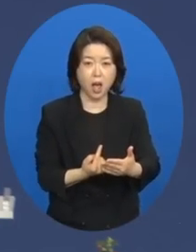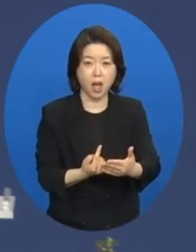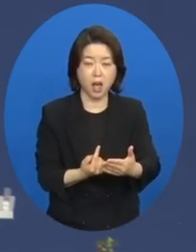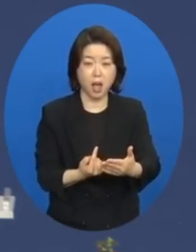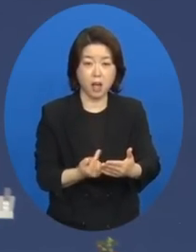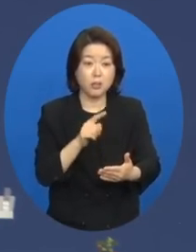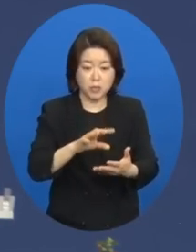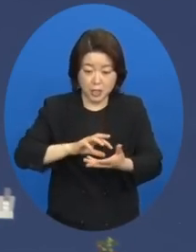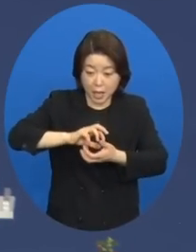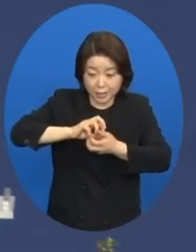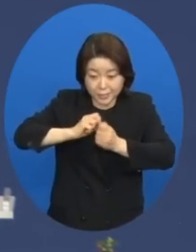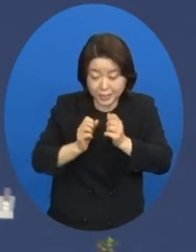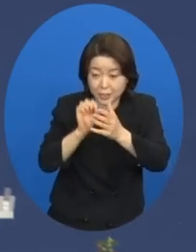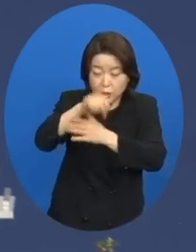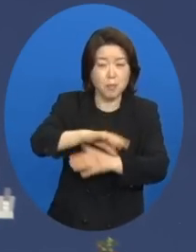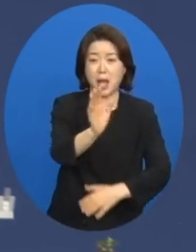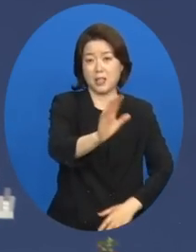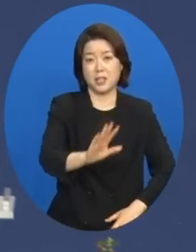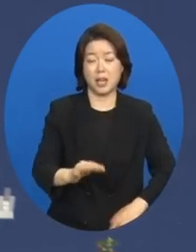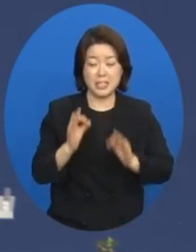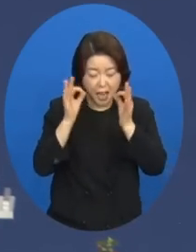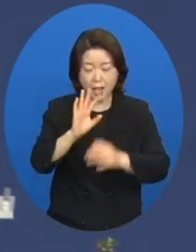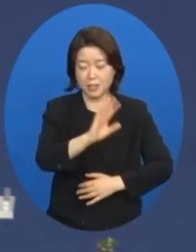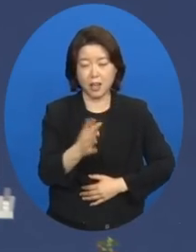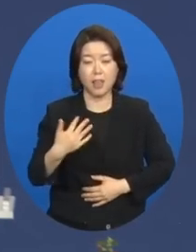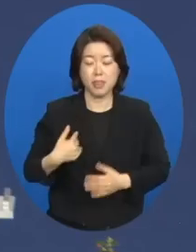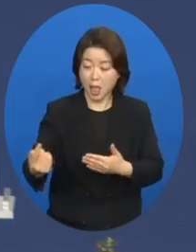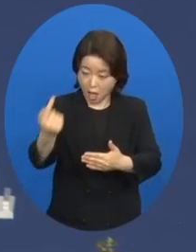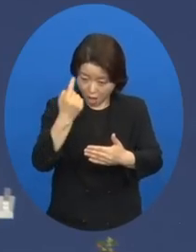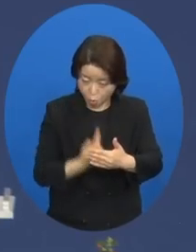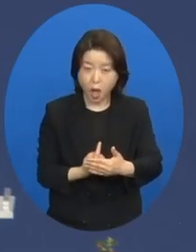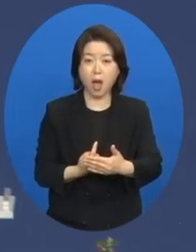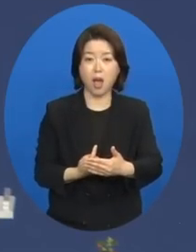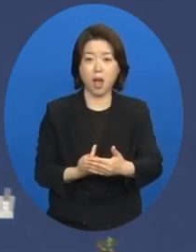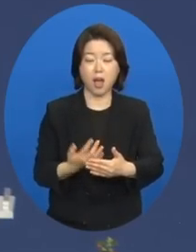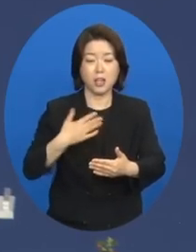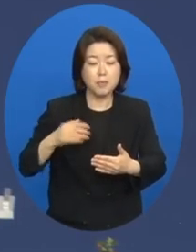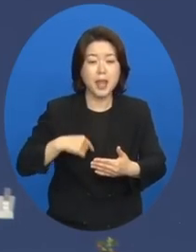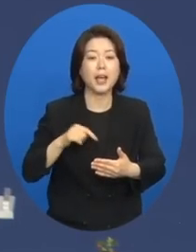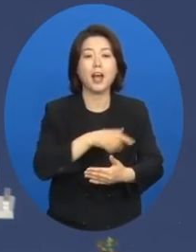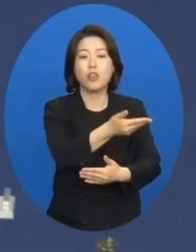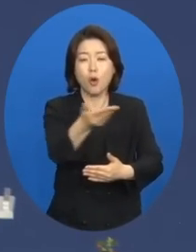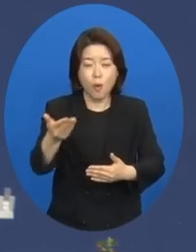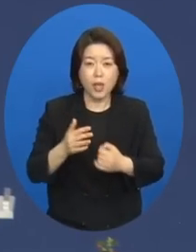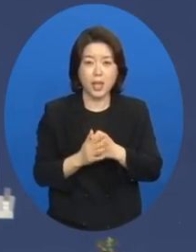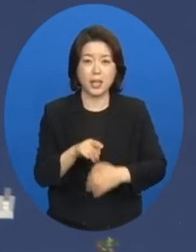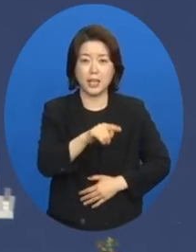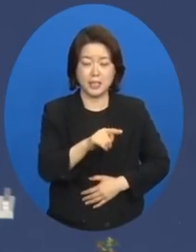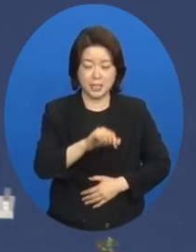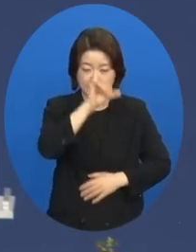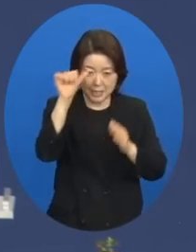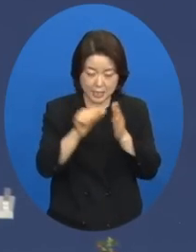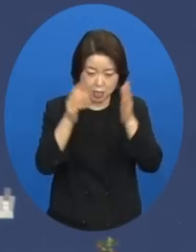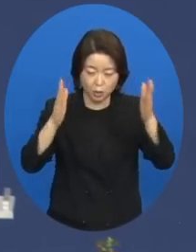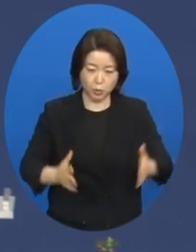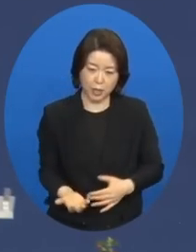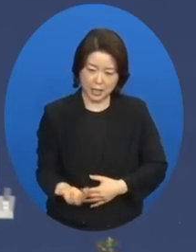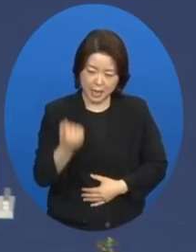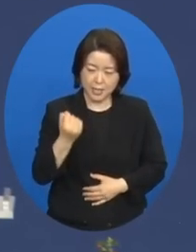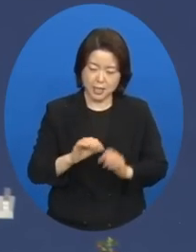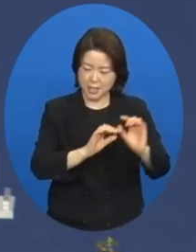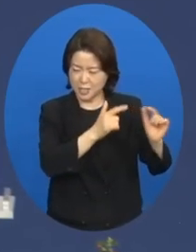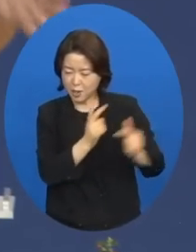네가 쥐어짜서 열매를 맺는 게 아니라 내 안에 거하기만 해. 그러면 내가 너희에게 네 인생에 맺어야 될